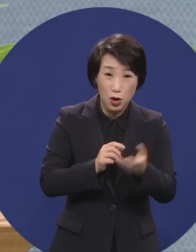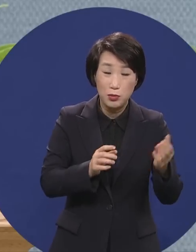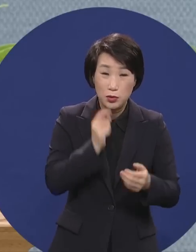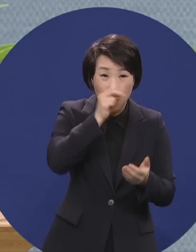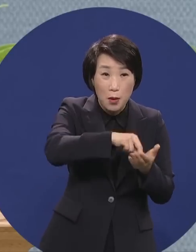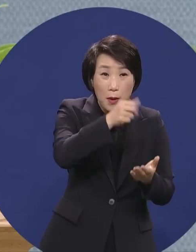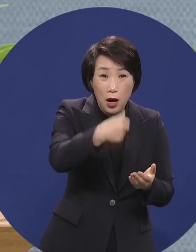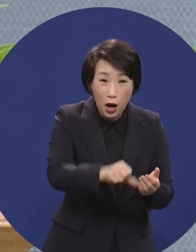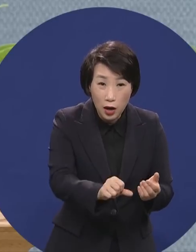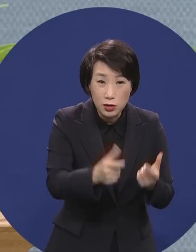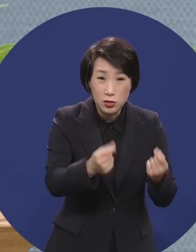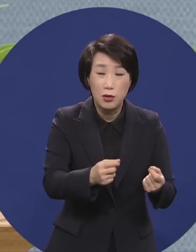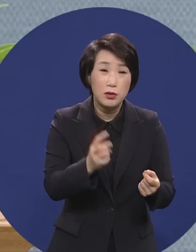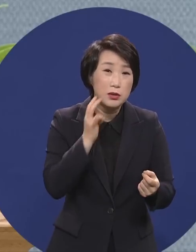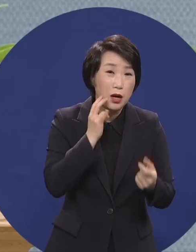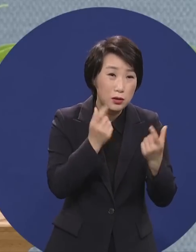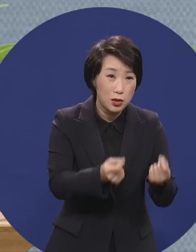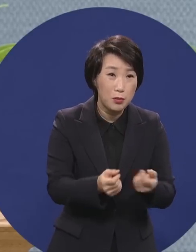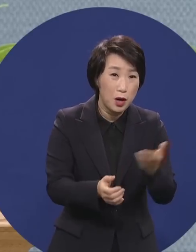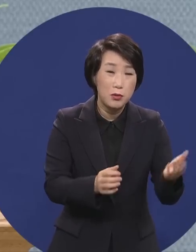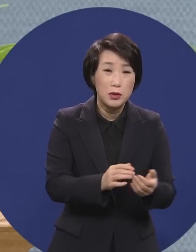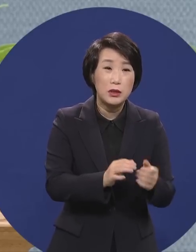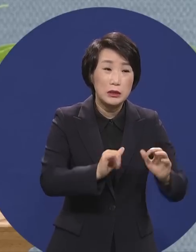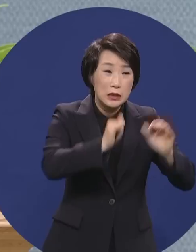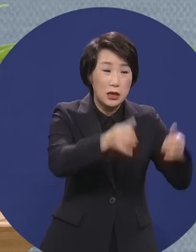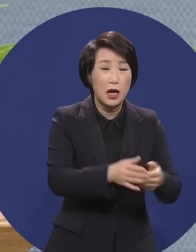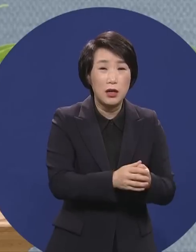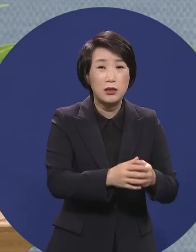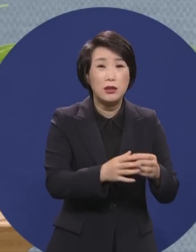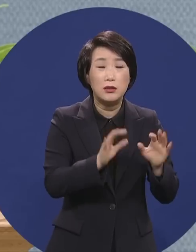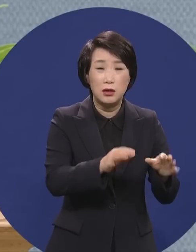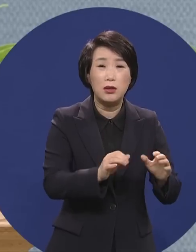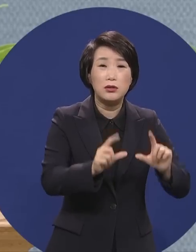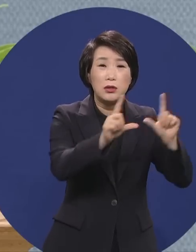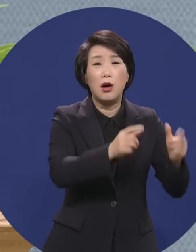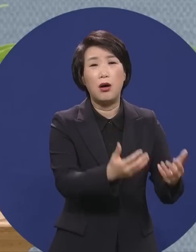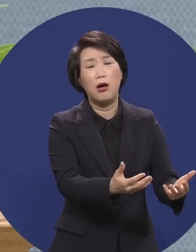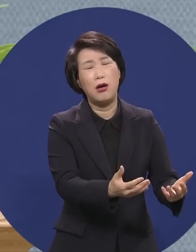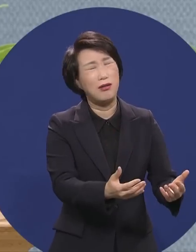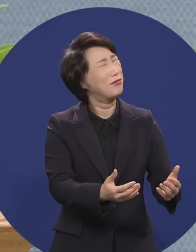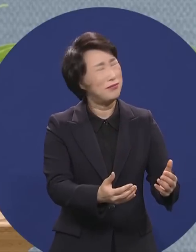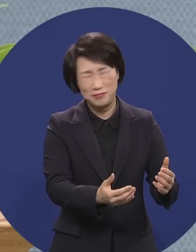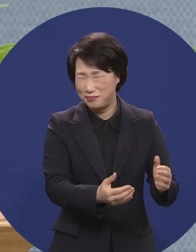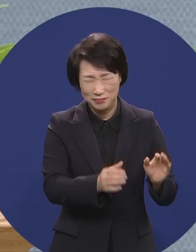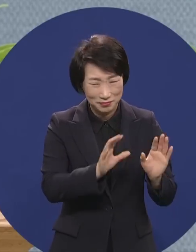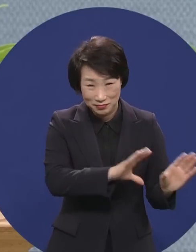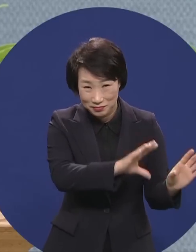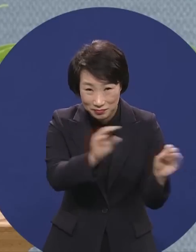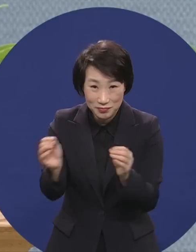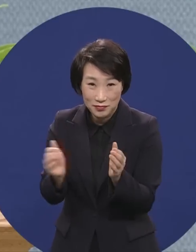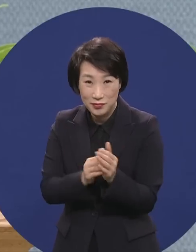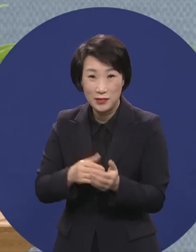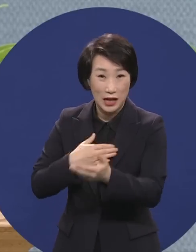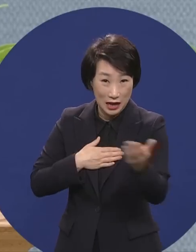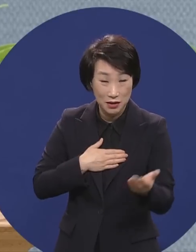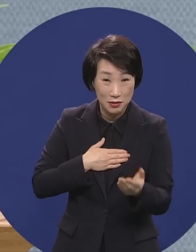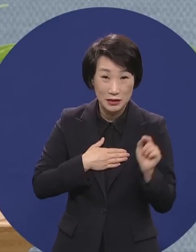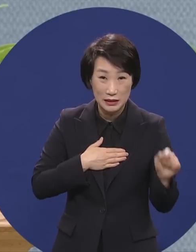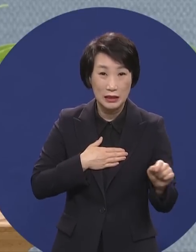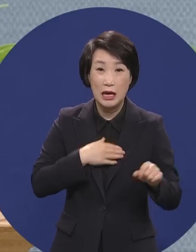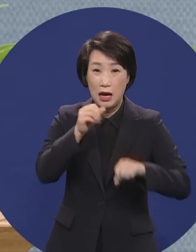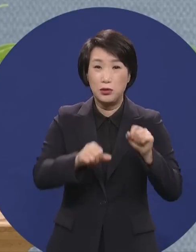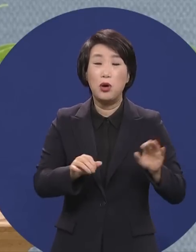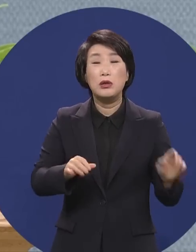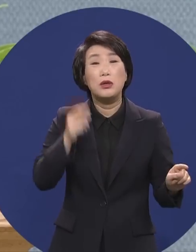같이, 창기와 같이 허랑방탕하는 세상에서 살 수 있겠는가? 우리는 이런 정말로 망가지는 행동은